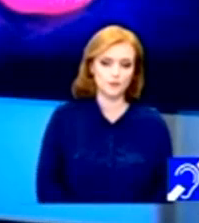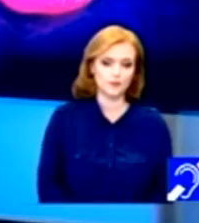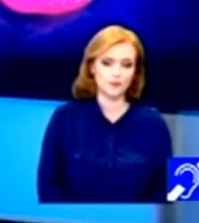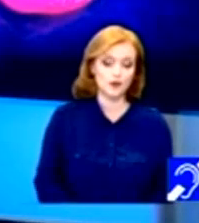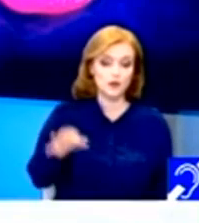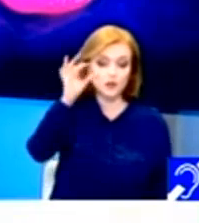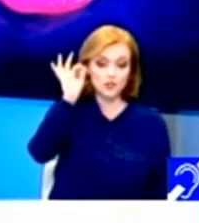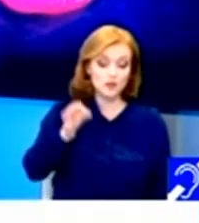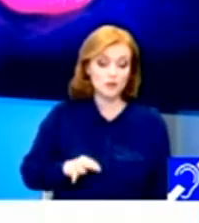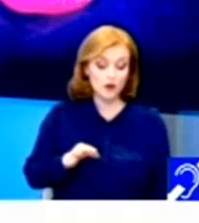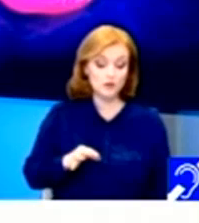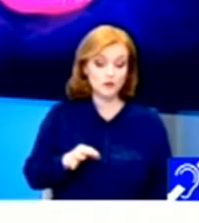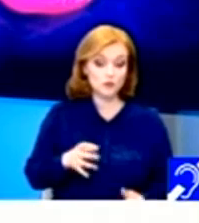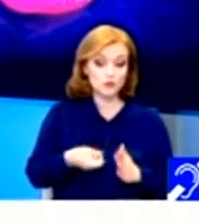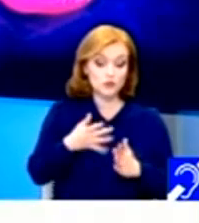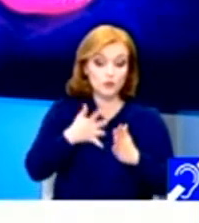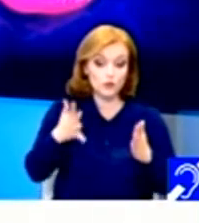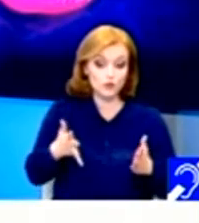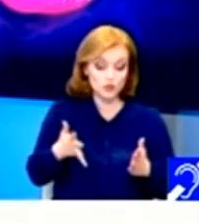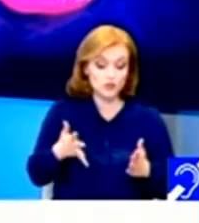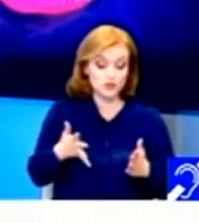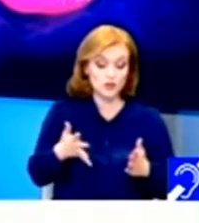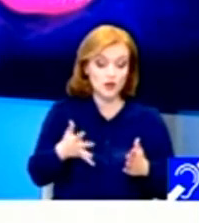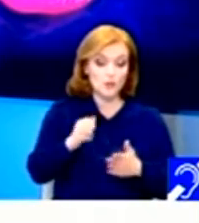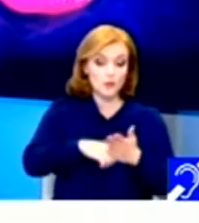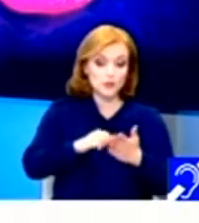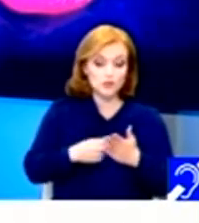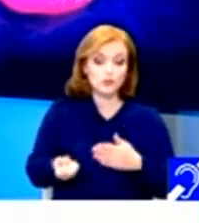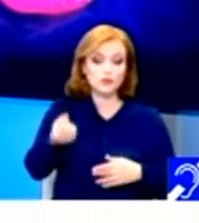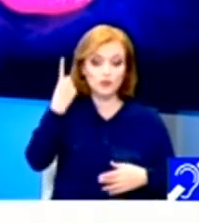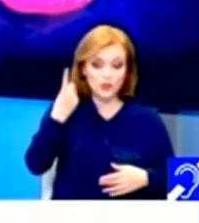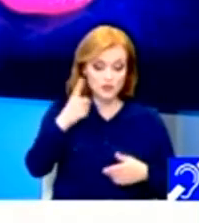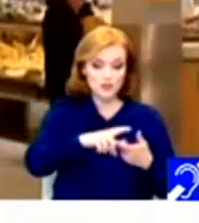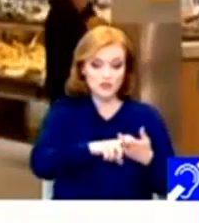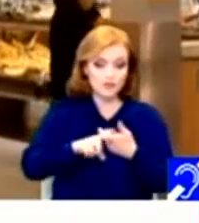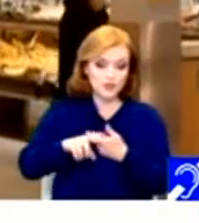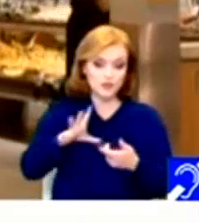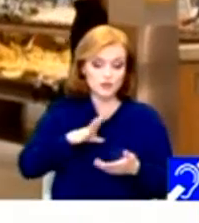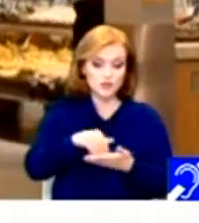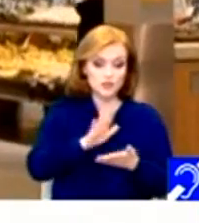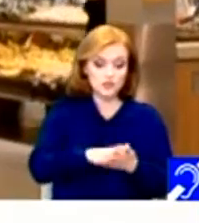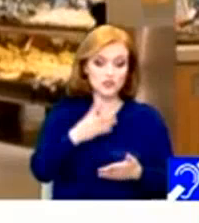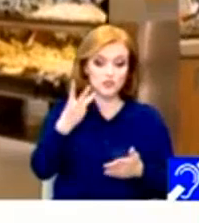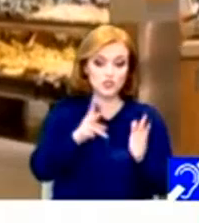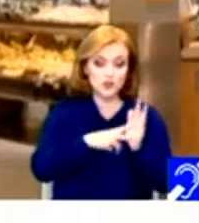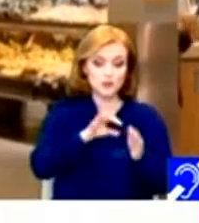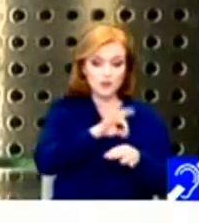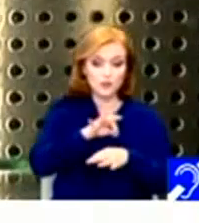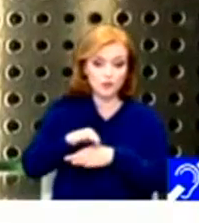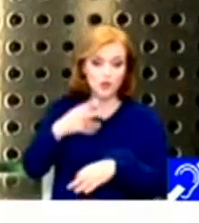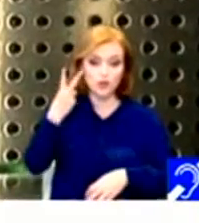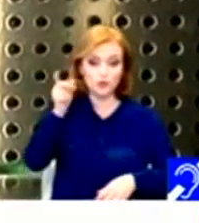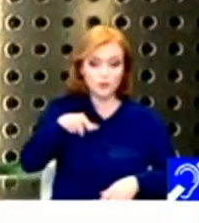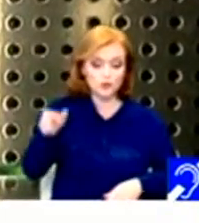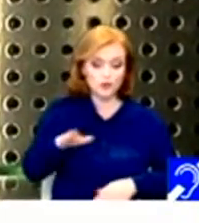În Germania au fost semnalate noi cazuri de contaminare cu listeria. Până în prezent s-au înregistrat 37 de îmbolnăviri, iar două persoane au murit